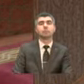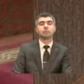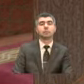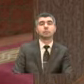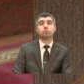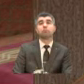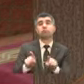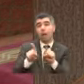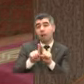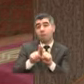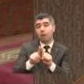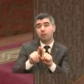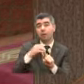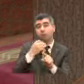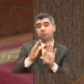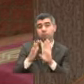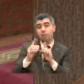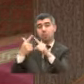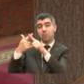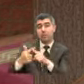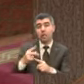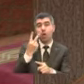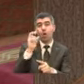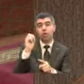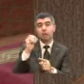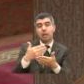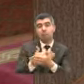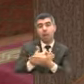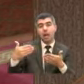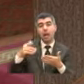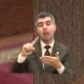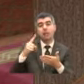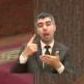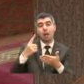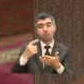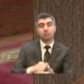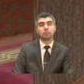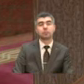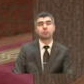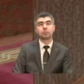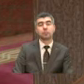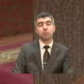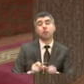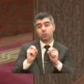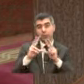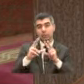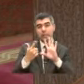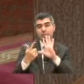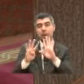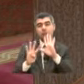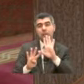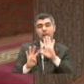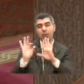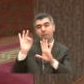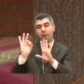طلبت منا تقريبا 20 مليار ديال الدرهم. صحيح أنه ديك 97% العدد أو